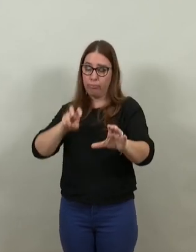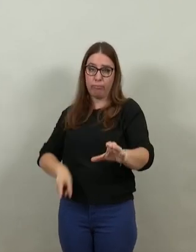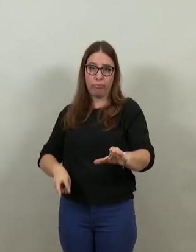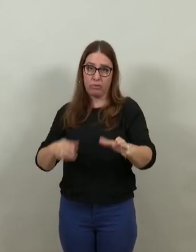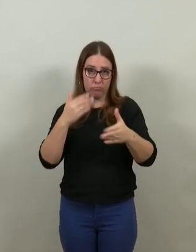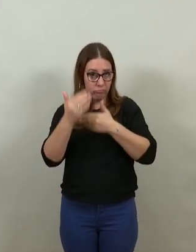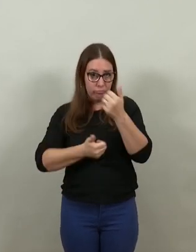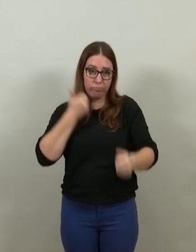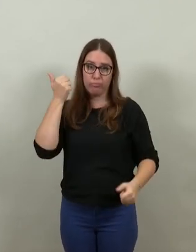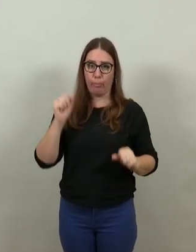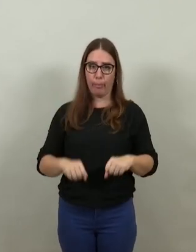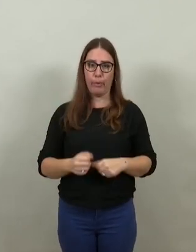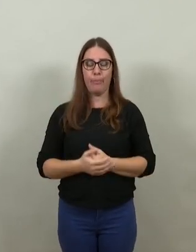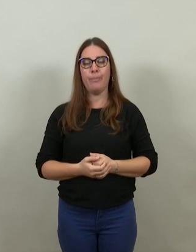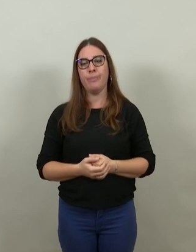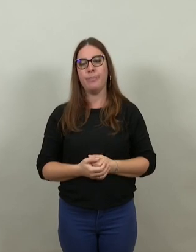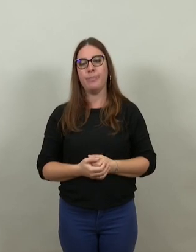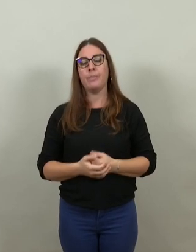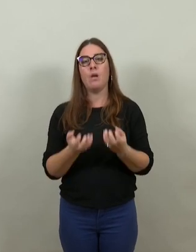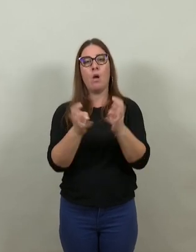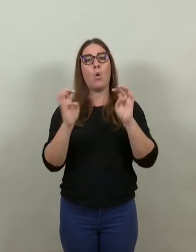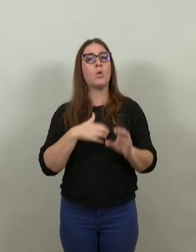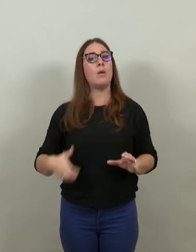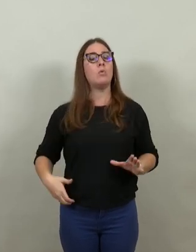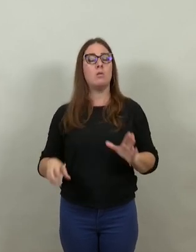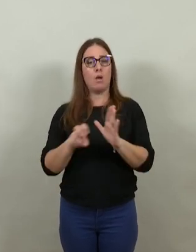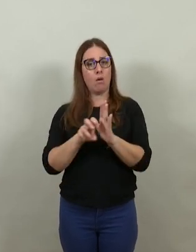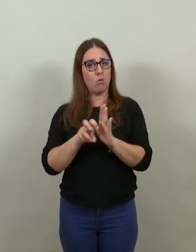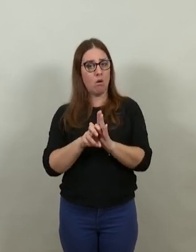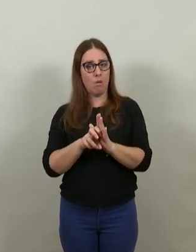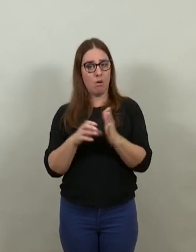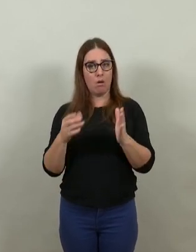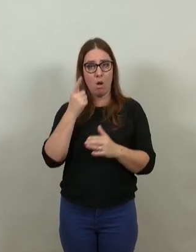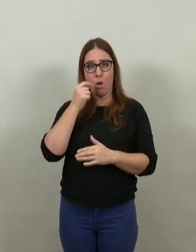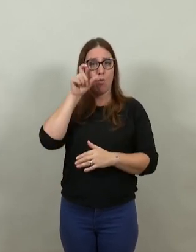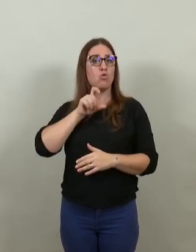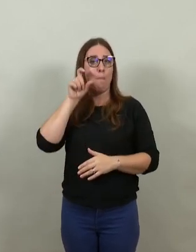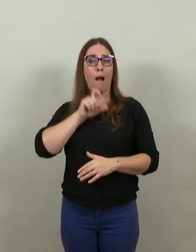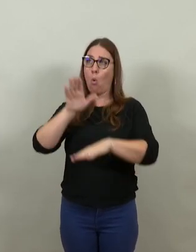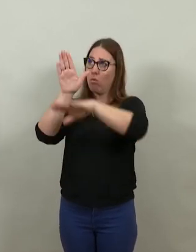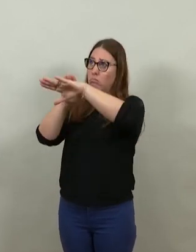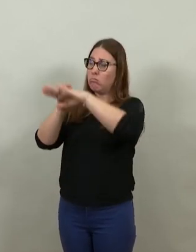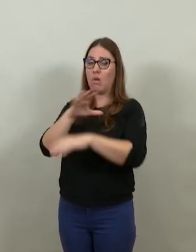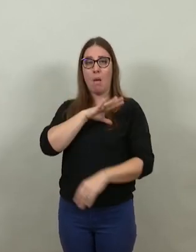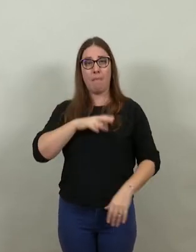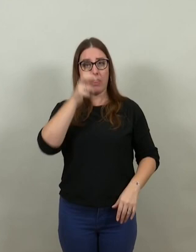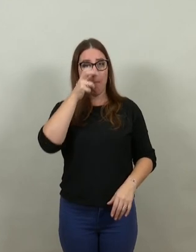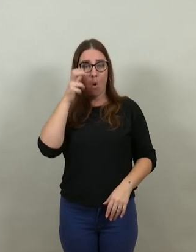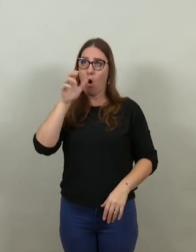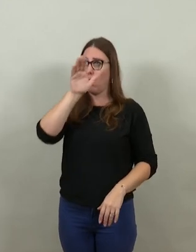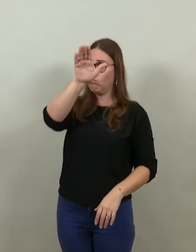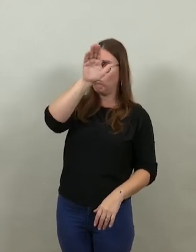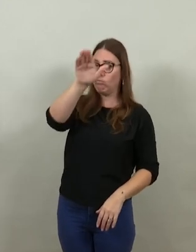de celui-ci le conseil municipal de Grenoble à Monsieur Macron à Madame borne